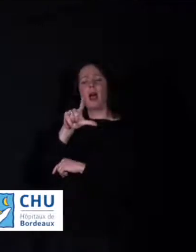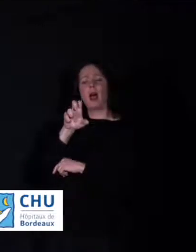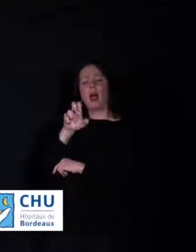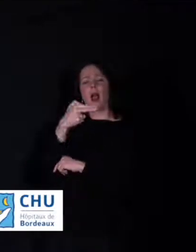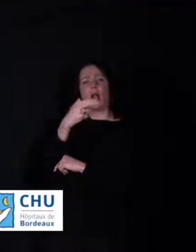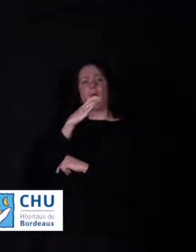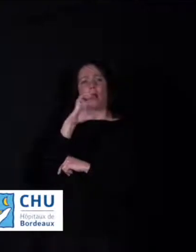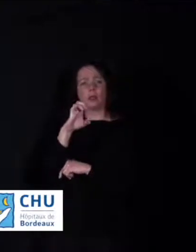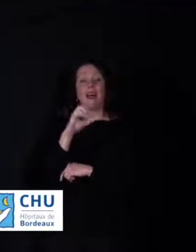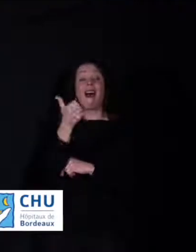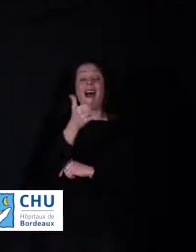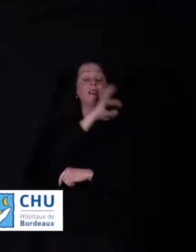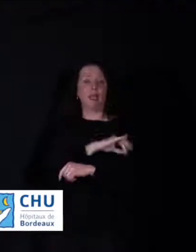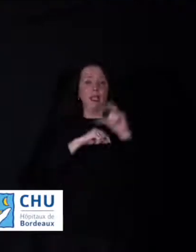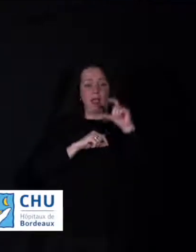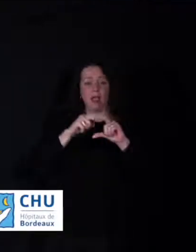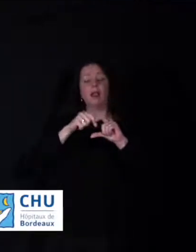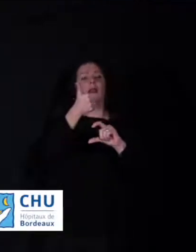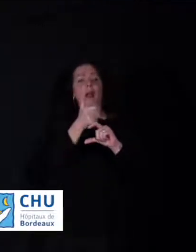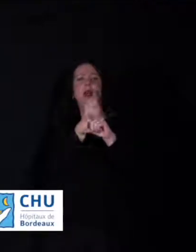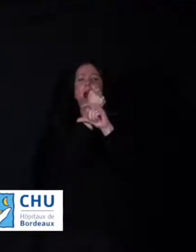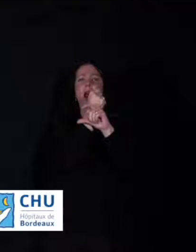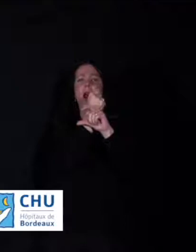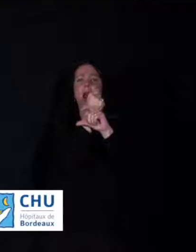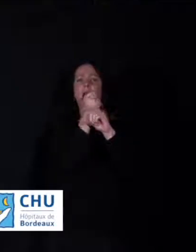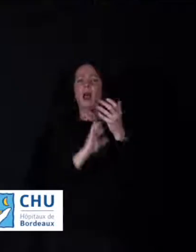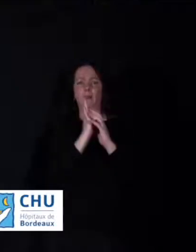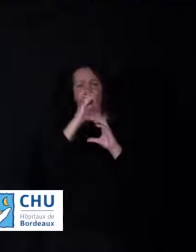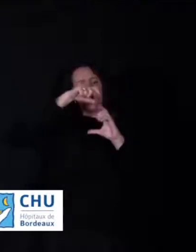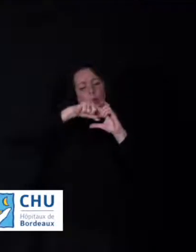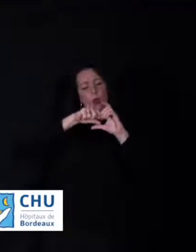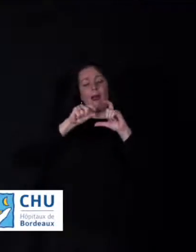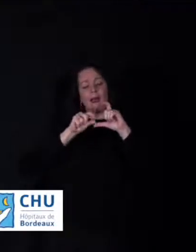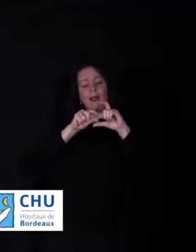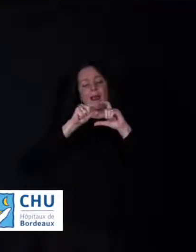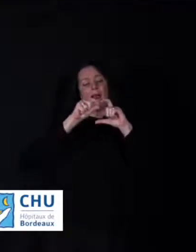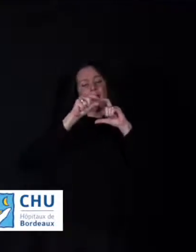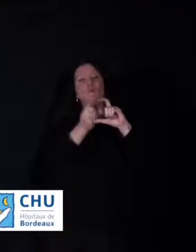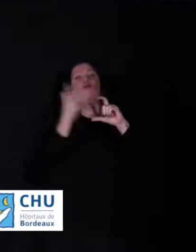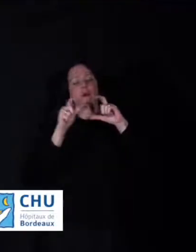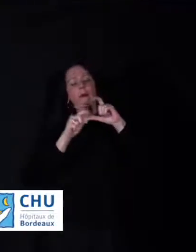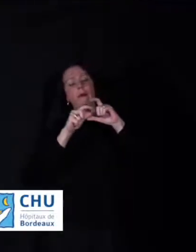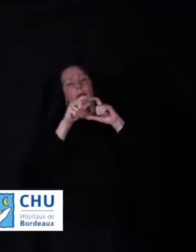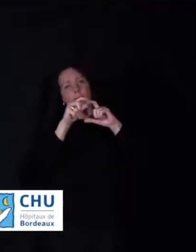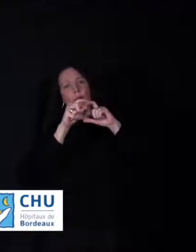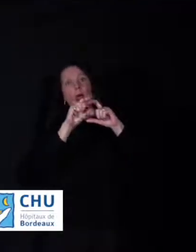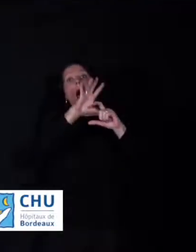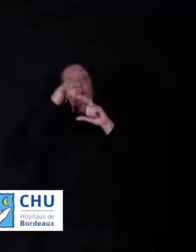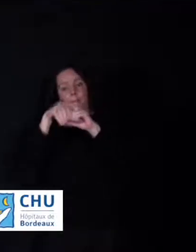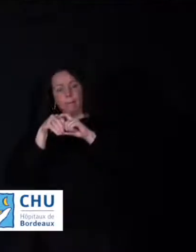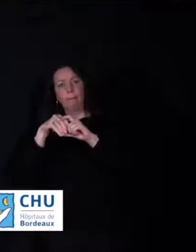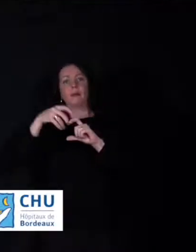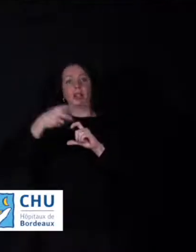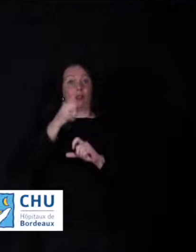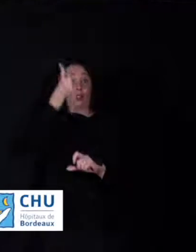Un vaccin, c'est un agent infectieux, c'est une valence. Et les valences vont être regroupées dans des vaccins, donc